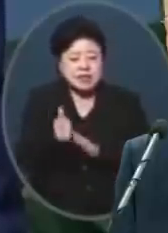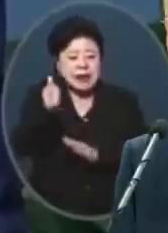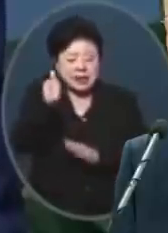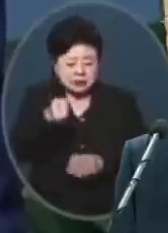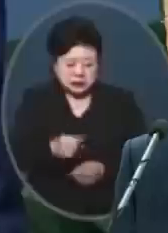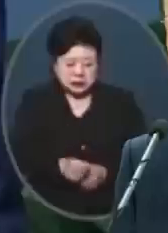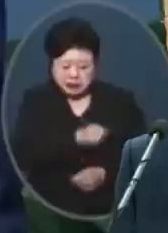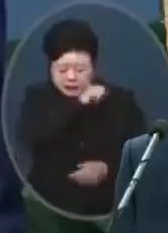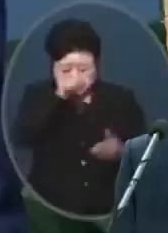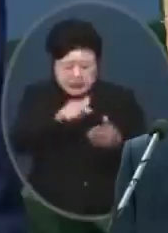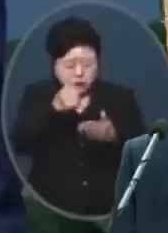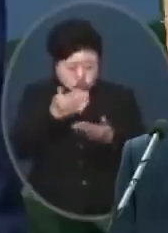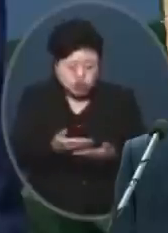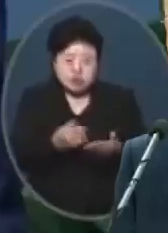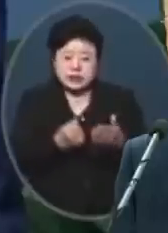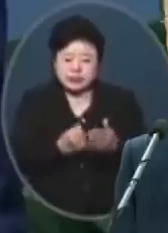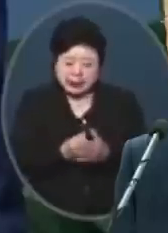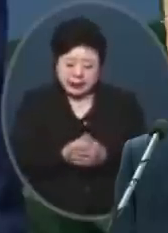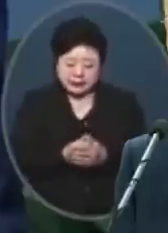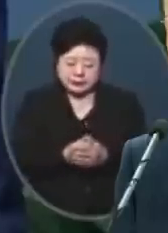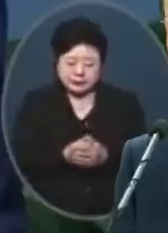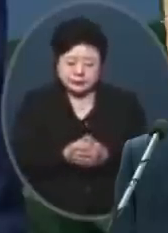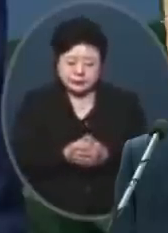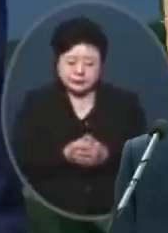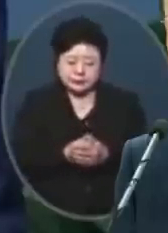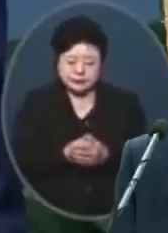희망찬 인생을 주시기 때문에